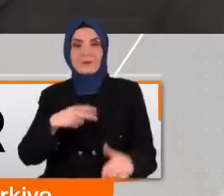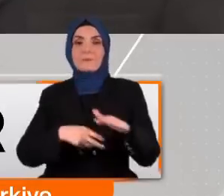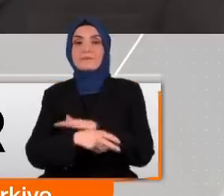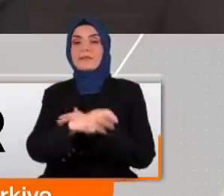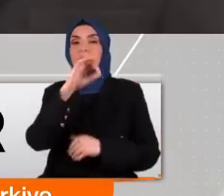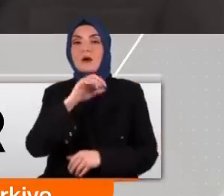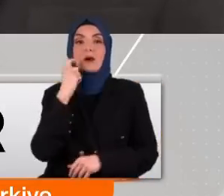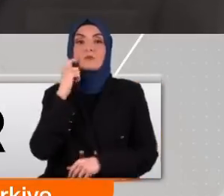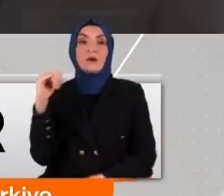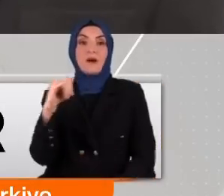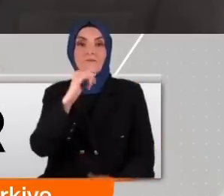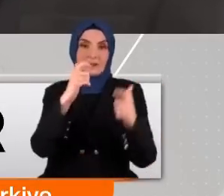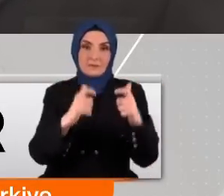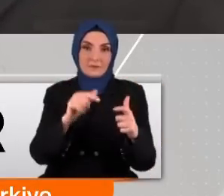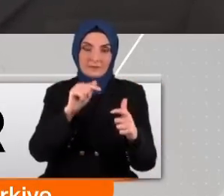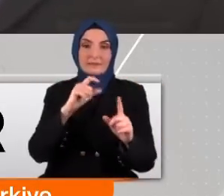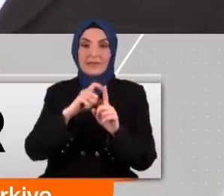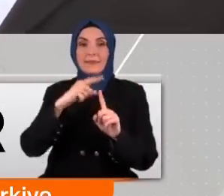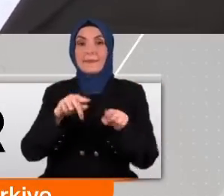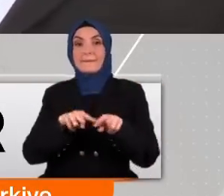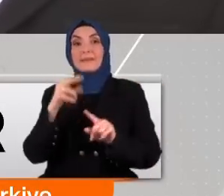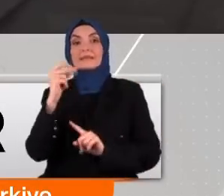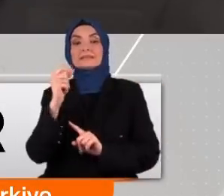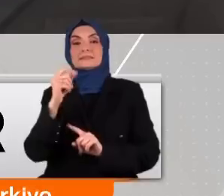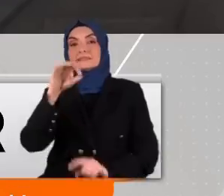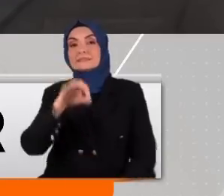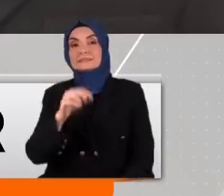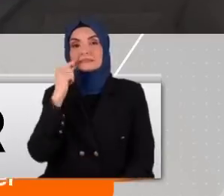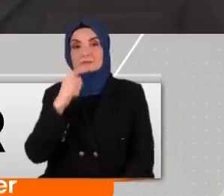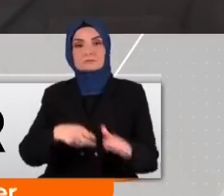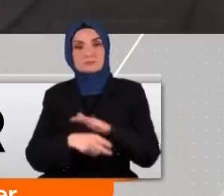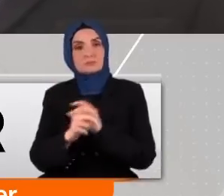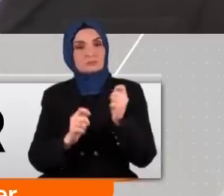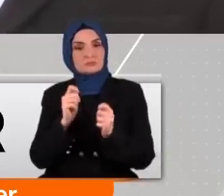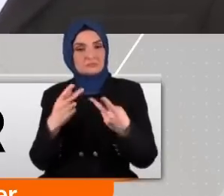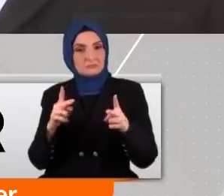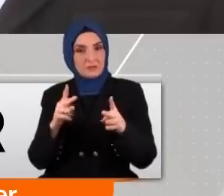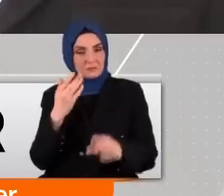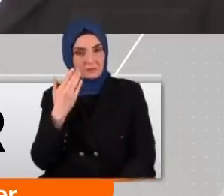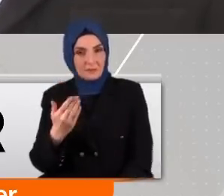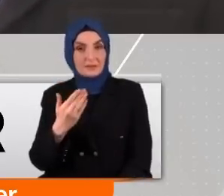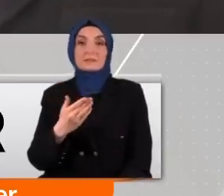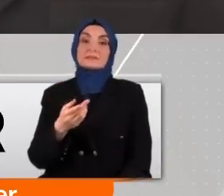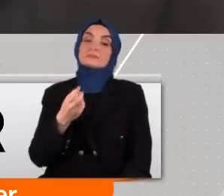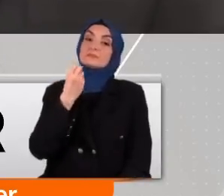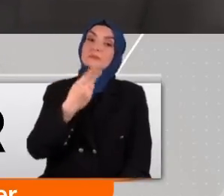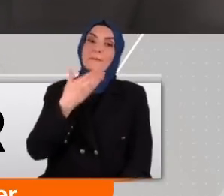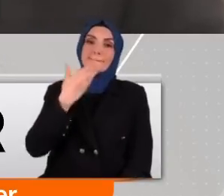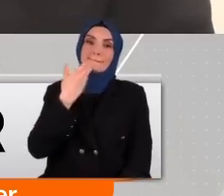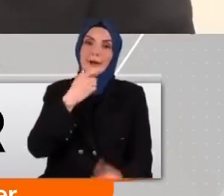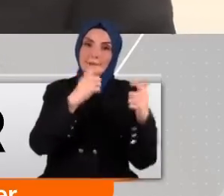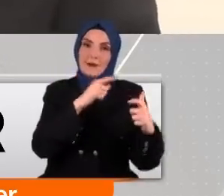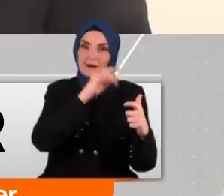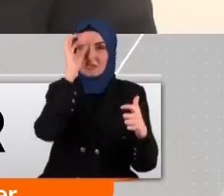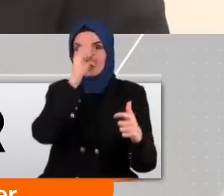DTM istasyonlarında vatandaşlarımız metroyla da gelebilirler. Onun haricinde Marmara ile Yeşilköy ve Yeşilyurt duraklarında inerek çok